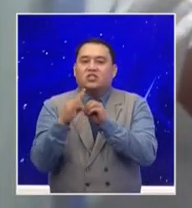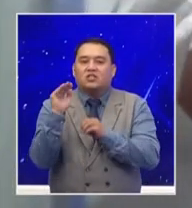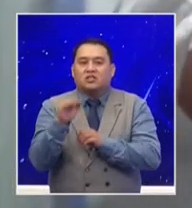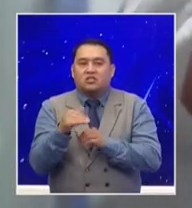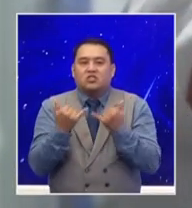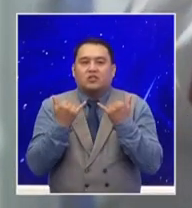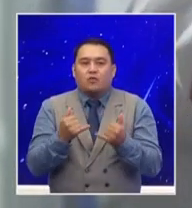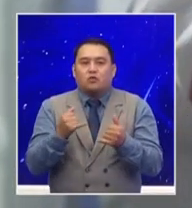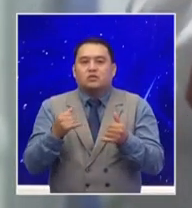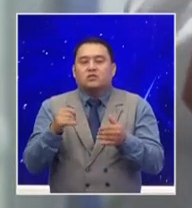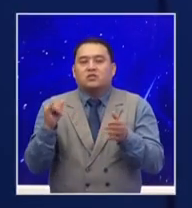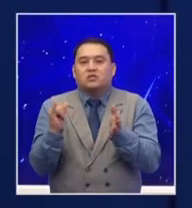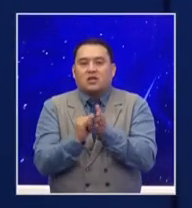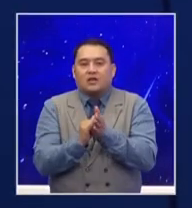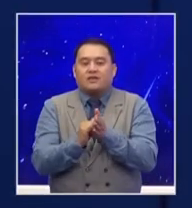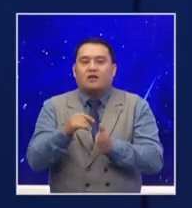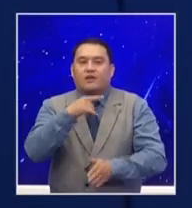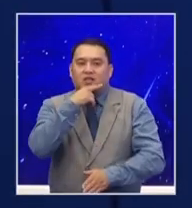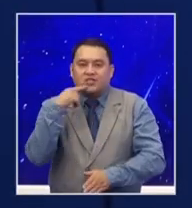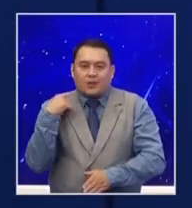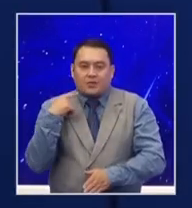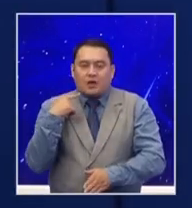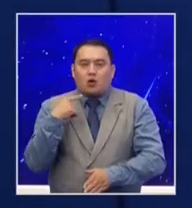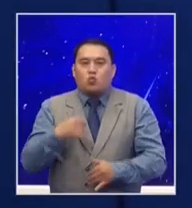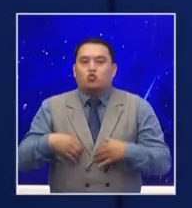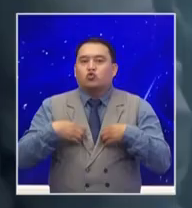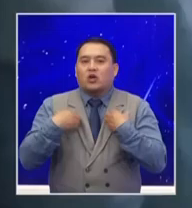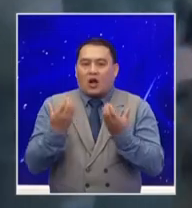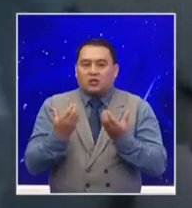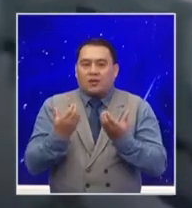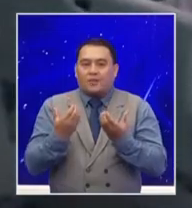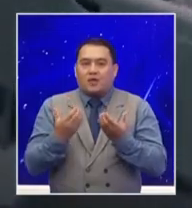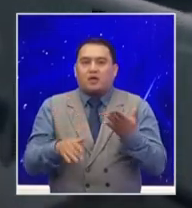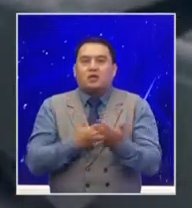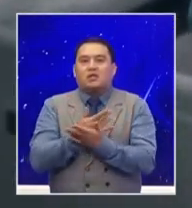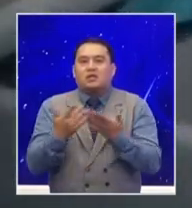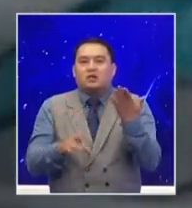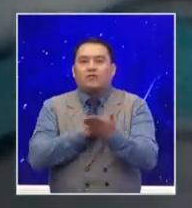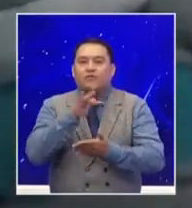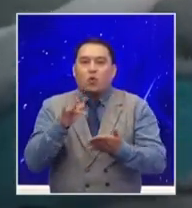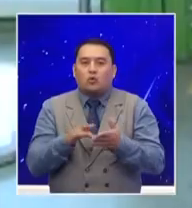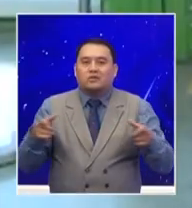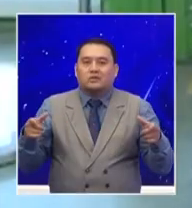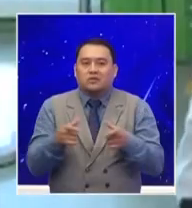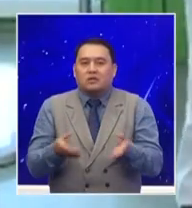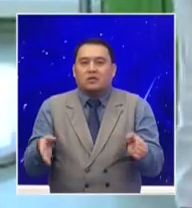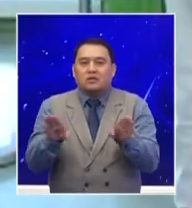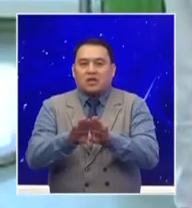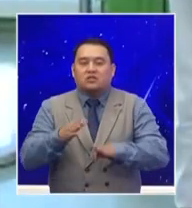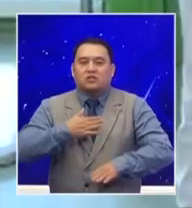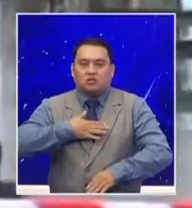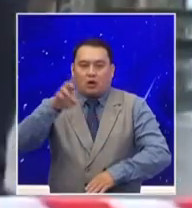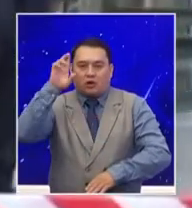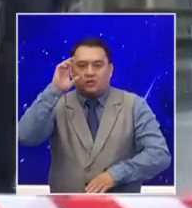на сегодня зарегистрировано в соседней России. Цифры пугающие. Несколько городов и поселков на карантин закрывают и в нашей стране.